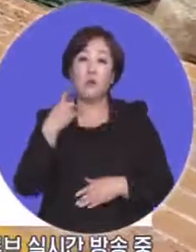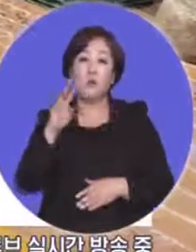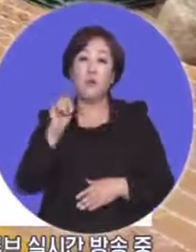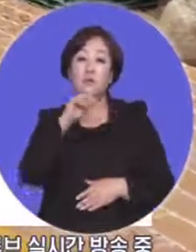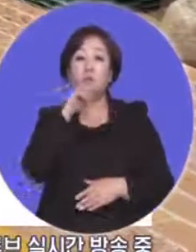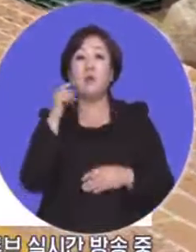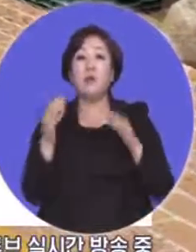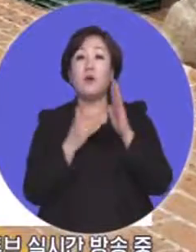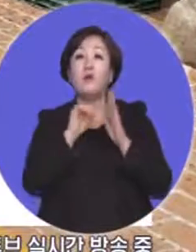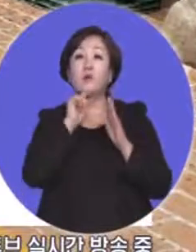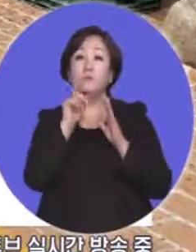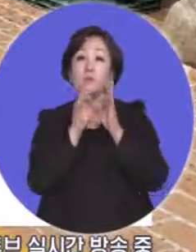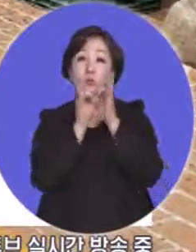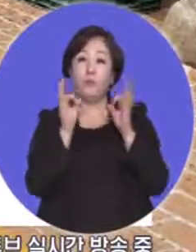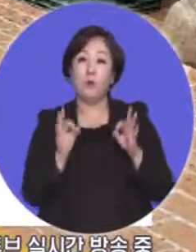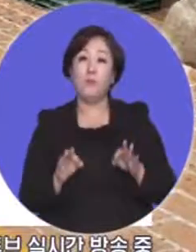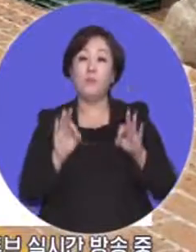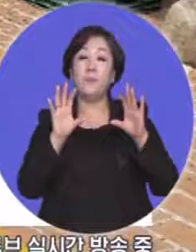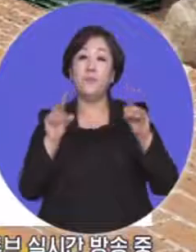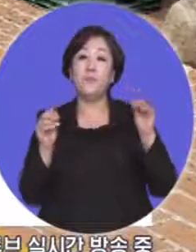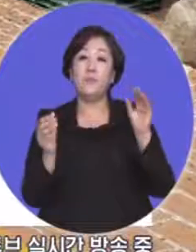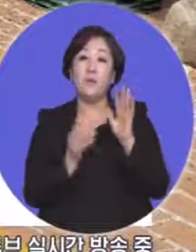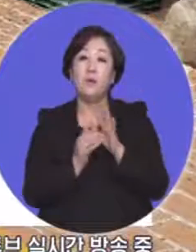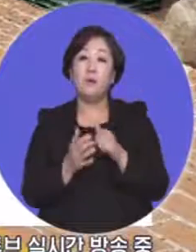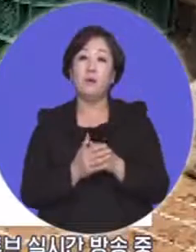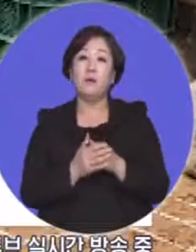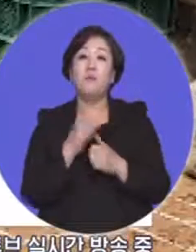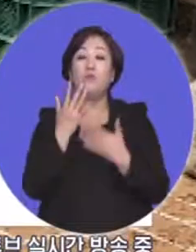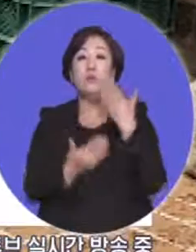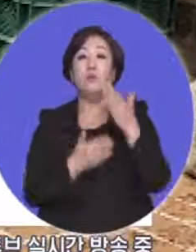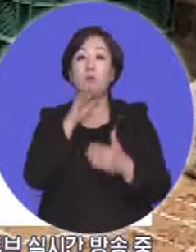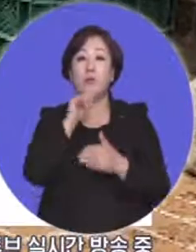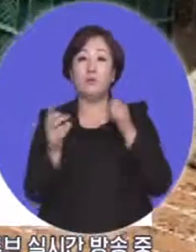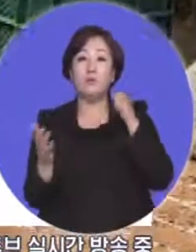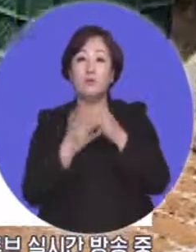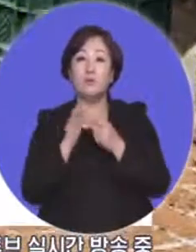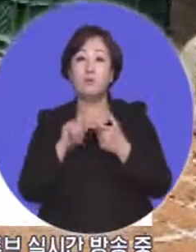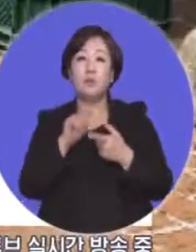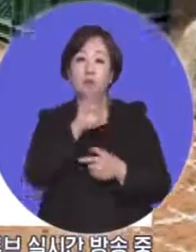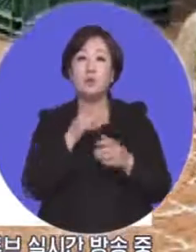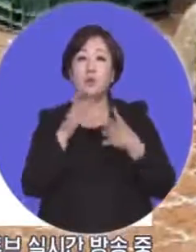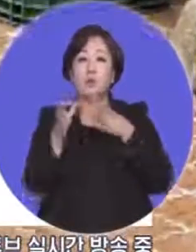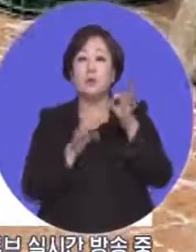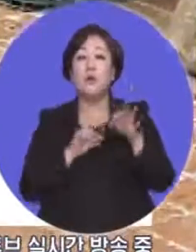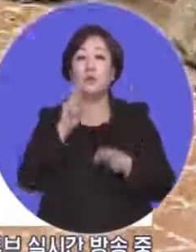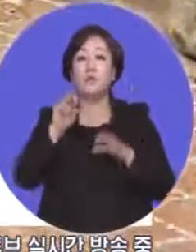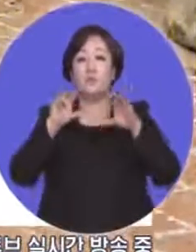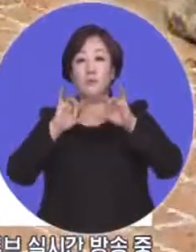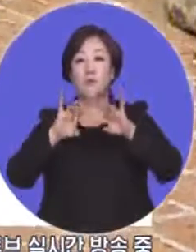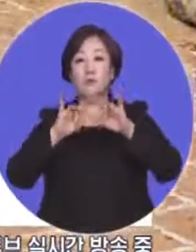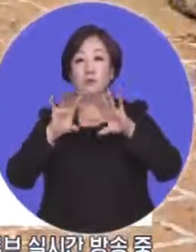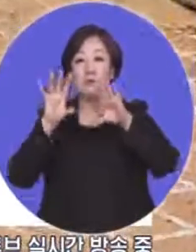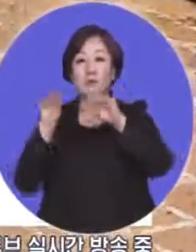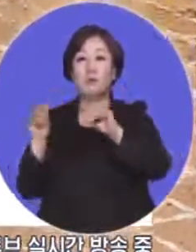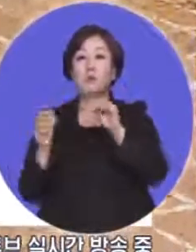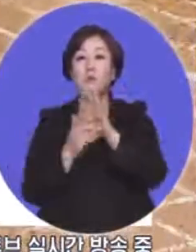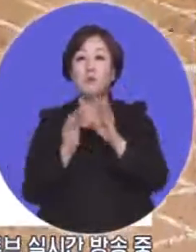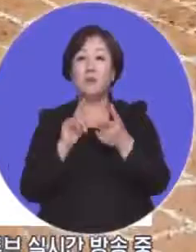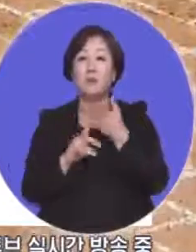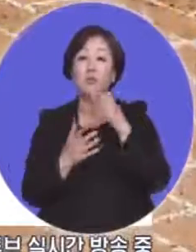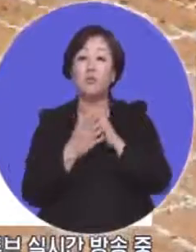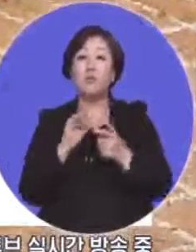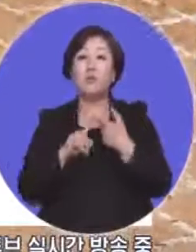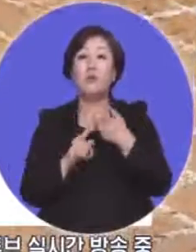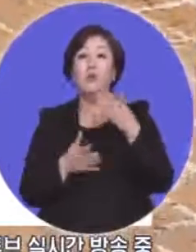피해를 내고 10분 만에 꺼졌습니다 이 불로 추 변 주택과 상가 등 20여 채가 정점 됐습니다 경찰과